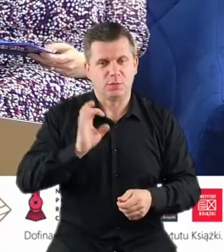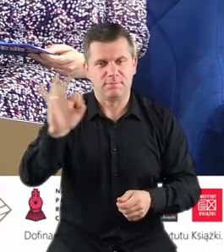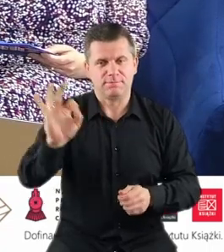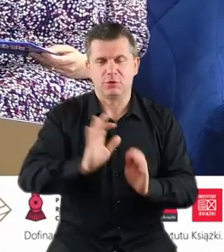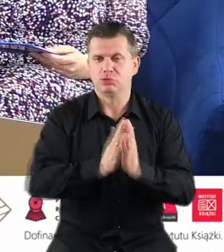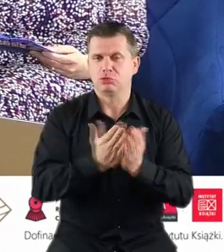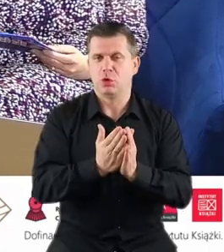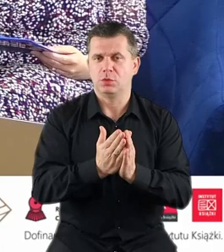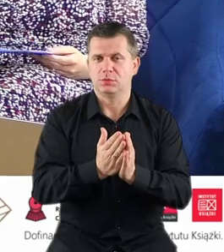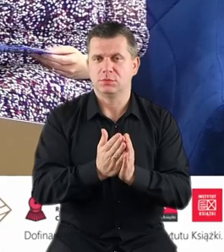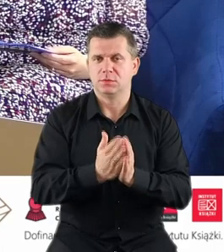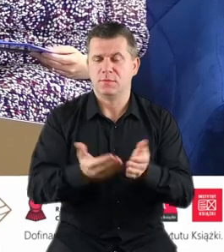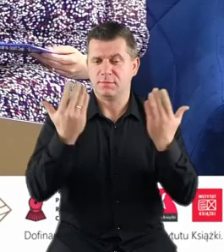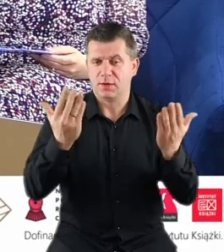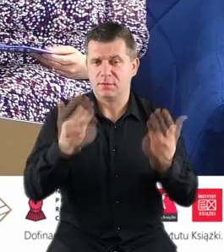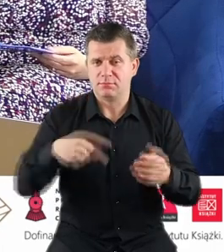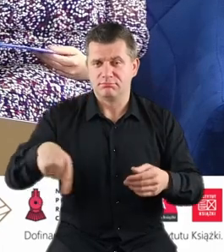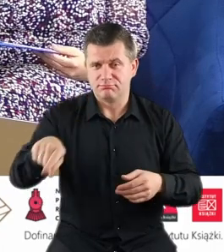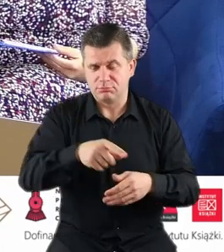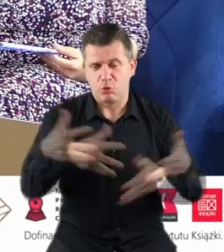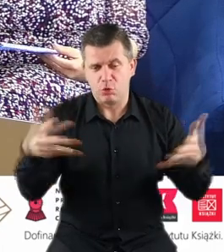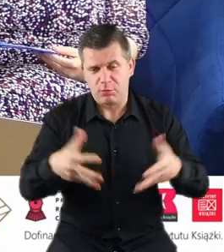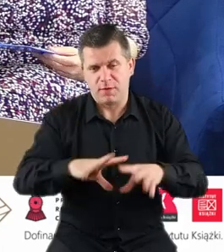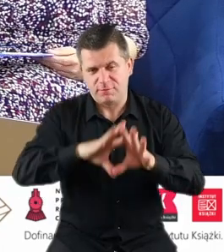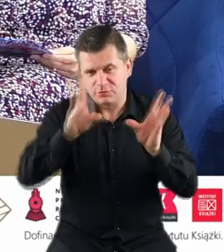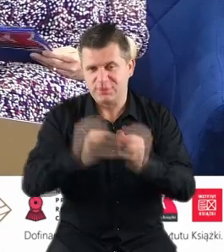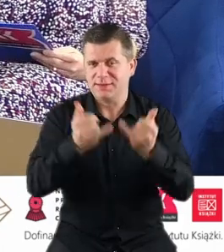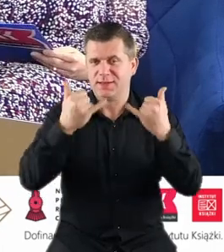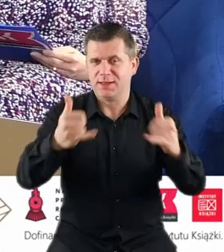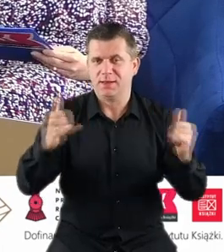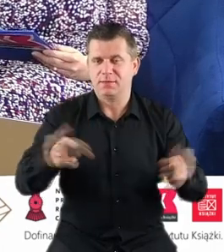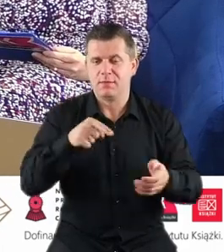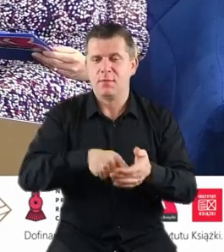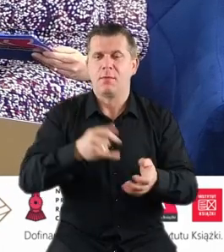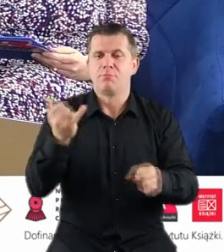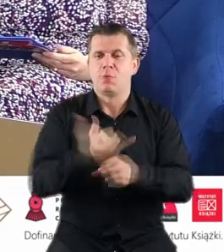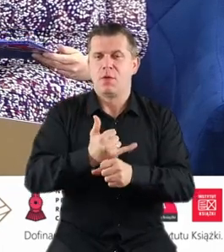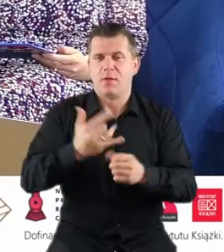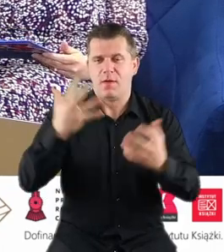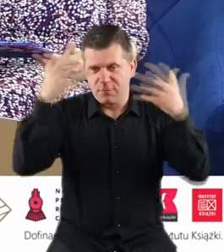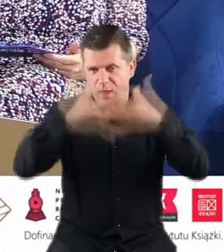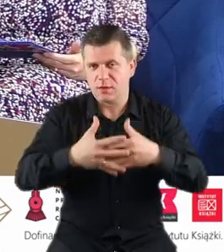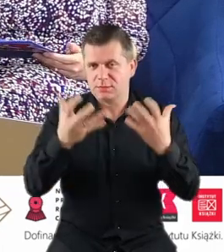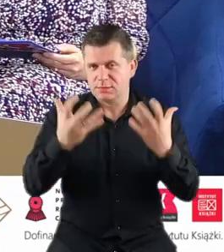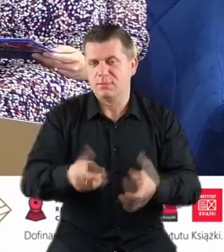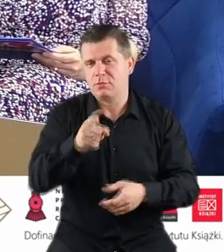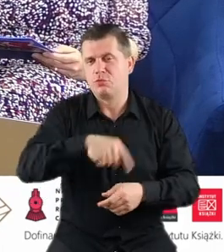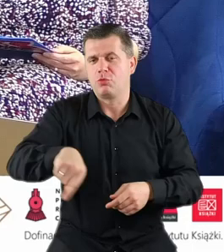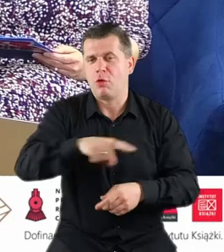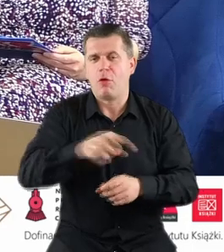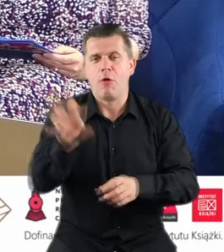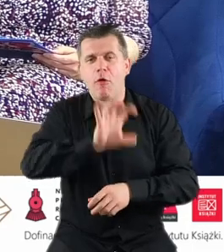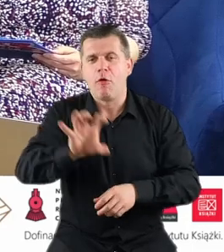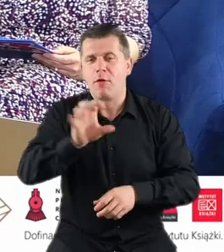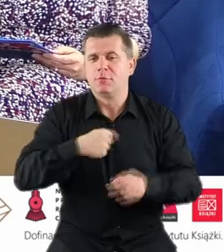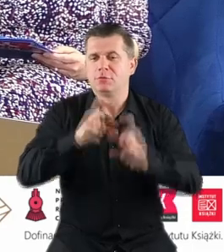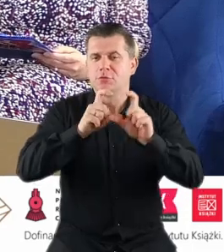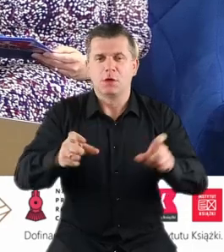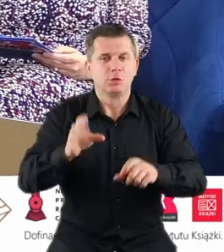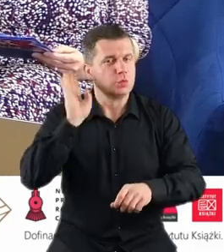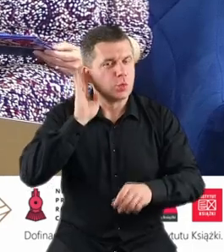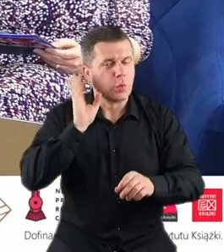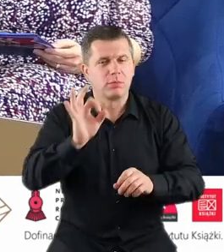Książki. Tym samym witamy moderatorów, klubowiczów i wszystkich innych, którzy w piątkowy wieczór chcą nam poświęcić trochę czasu i posłuchać